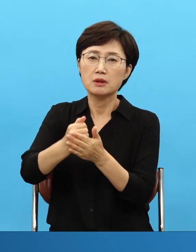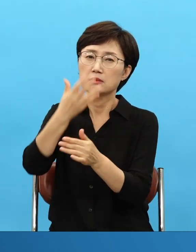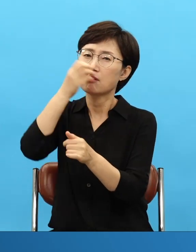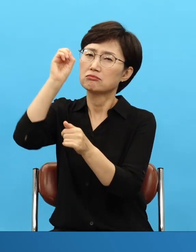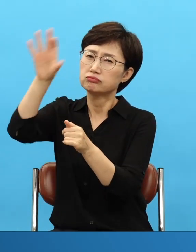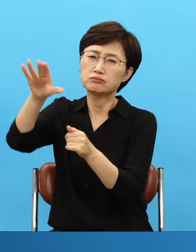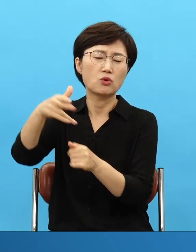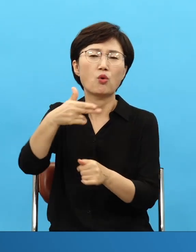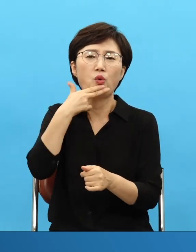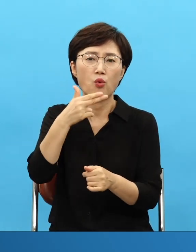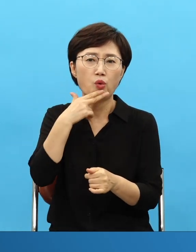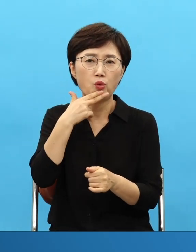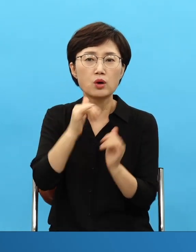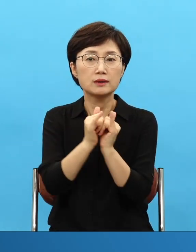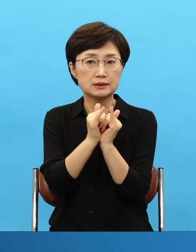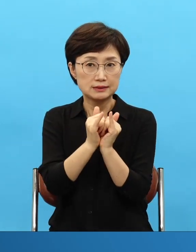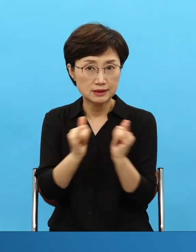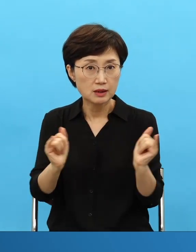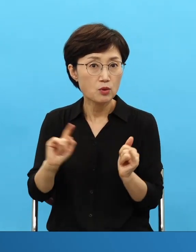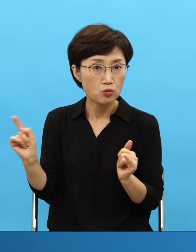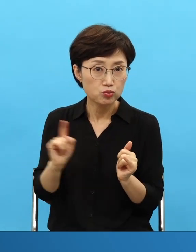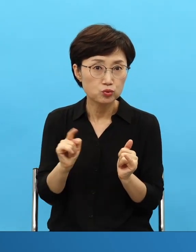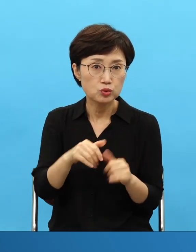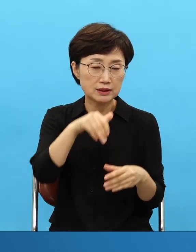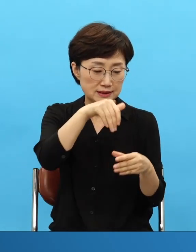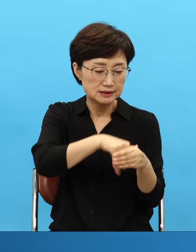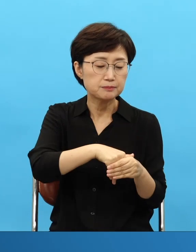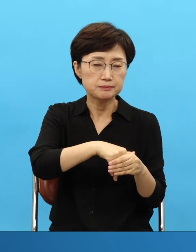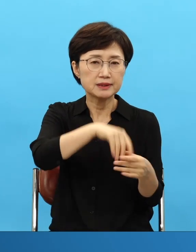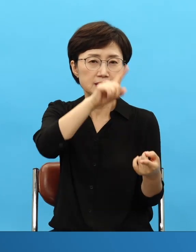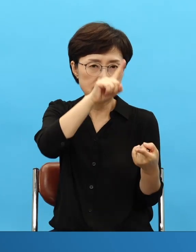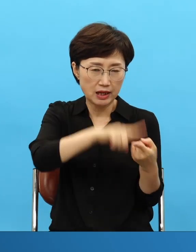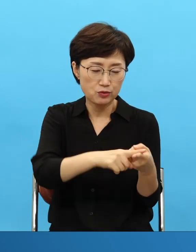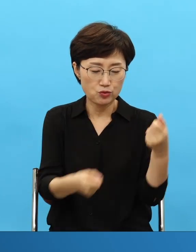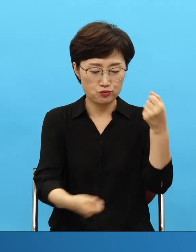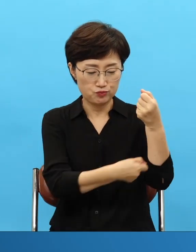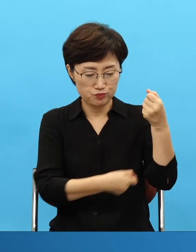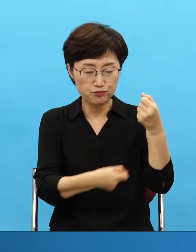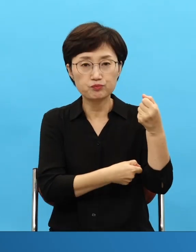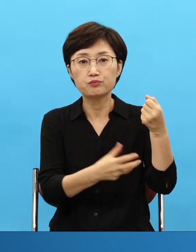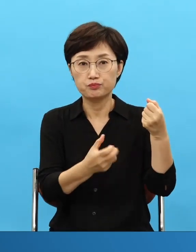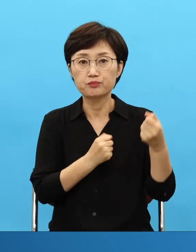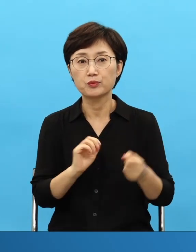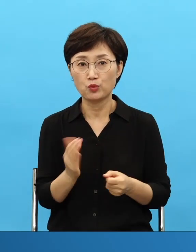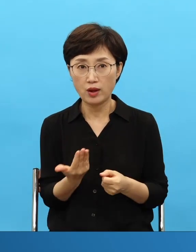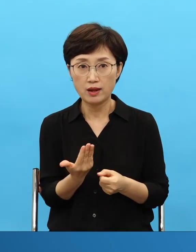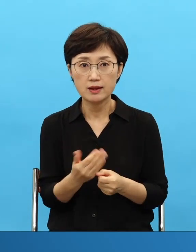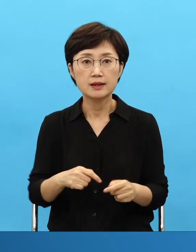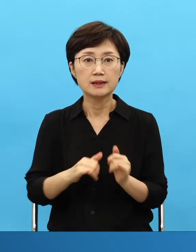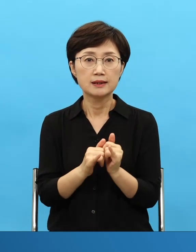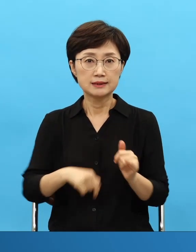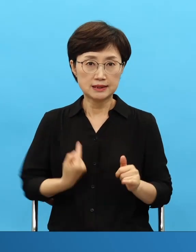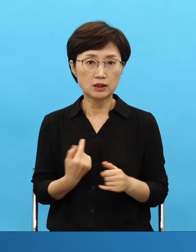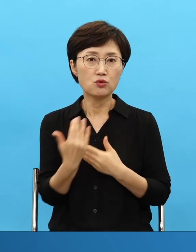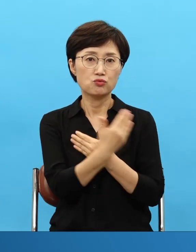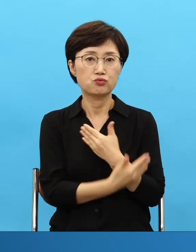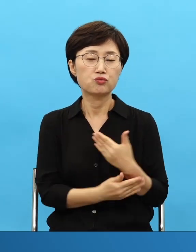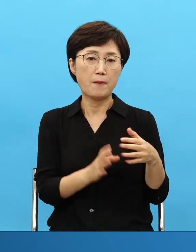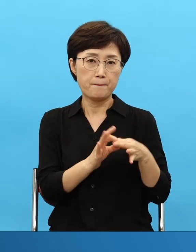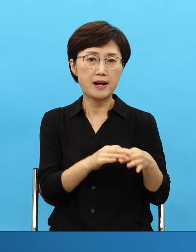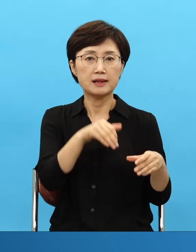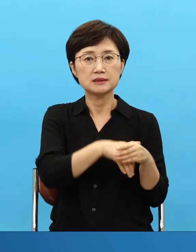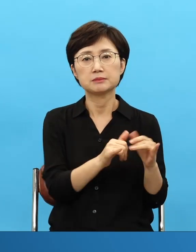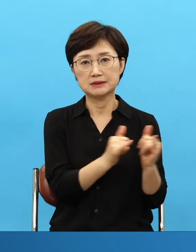하나님은 업신여김을 받지 아니하시나니 사람이 무엇으로 심든지 그대로 거두리라. 자기의 육체를